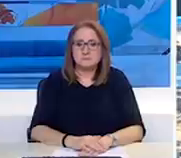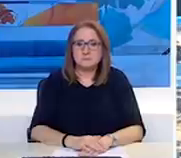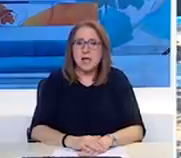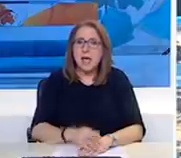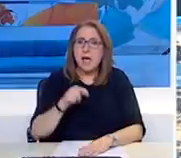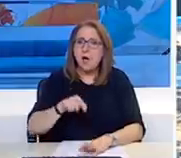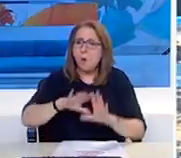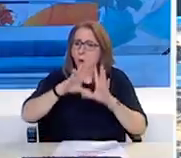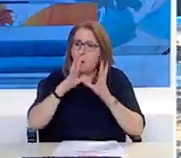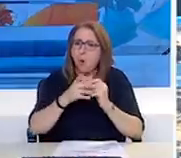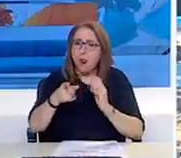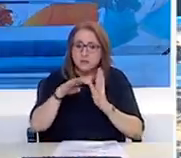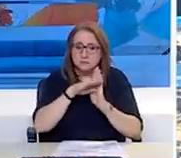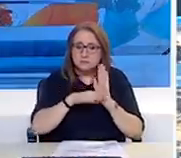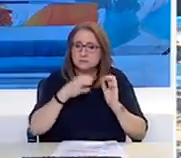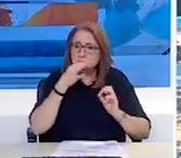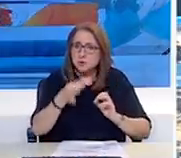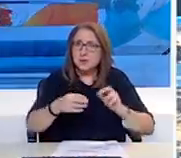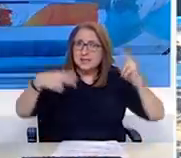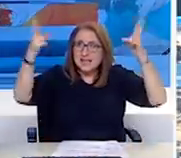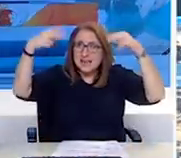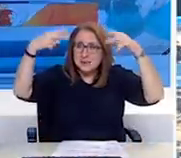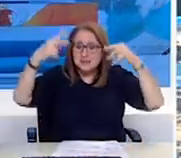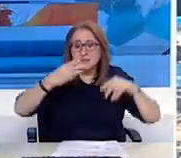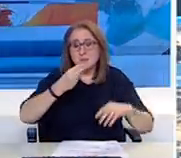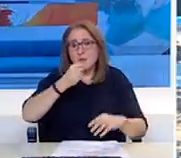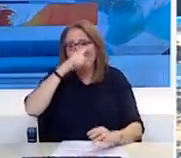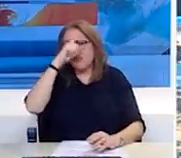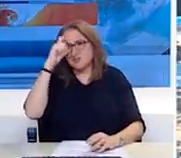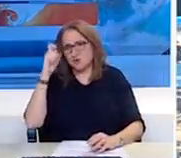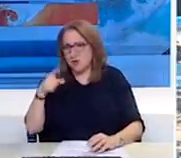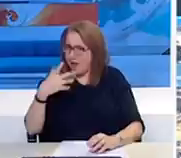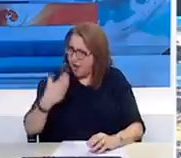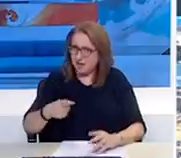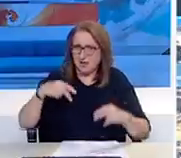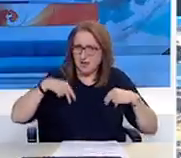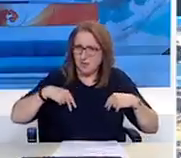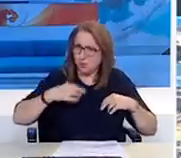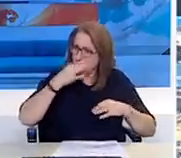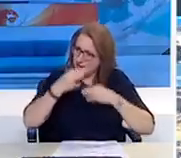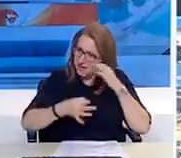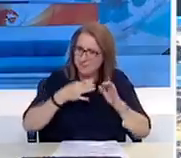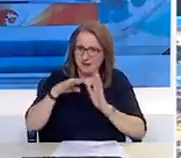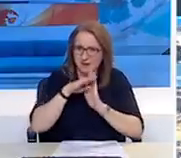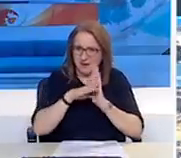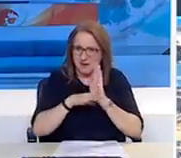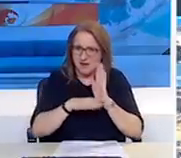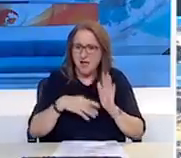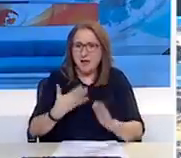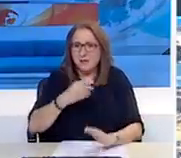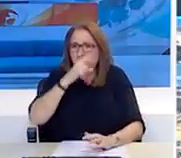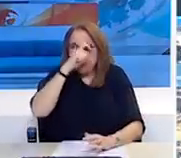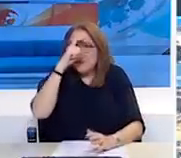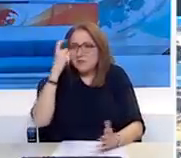κλιματιστικά έχει τεχνικές δυσκολίες που την καθιστούν μη εφαρμόσιμη σε πολλά τέτοια συστήματα. Πώς θα διασφαλιστεί η εφαρμογή της σε χώρους